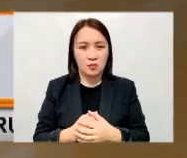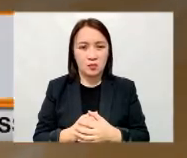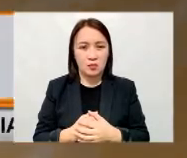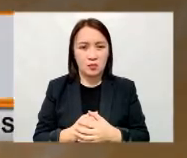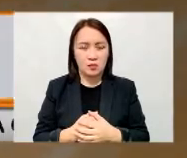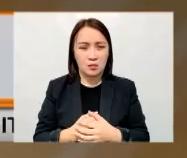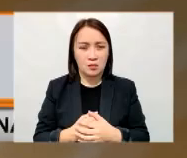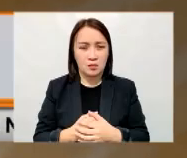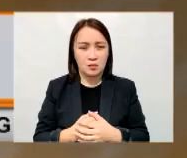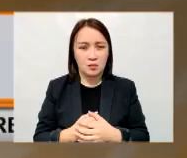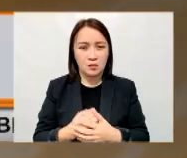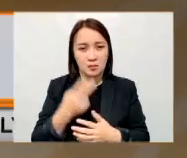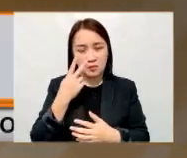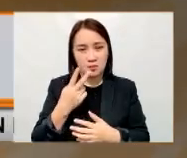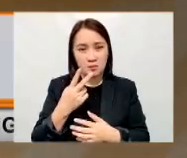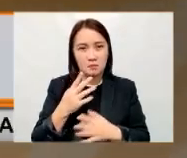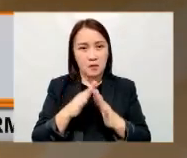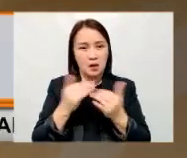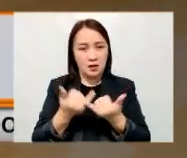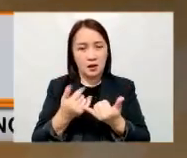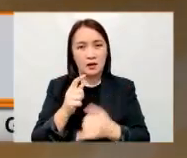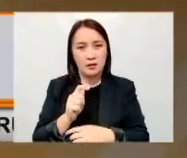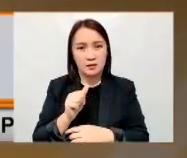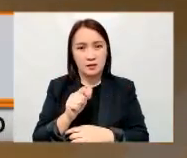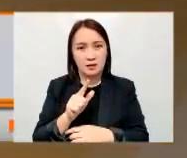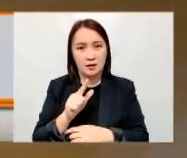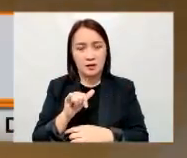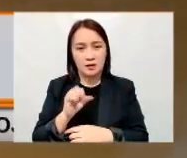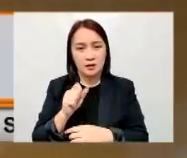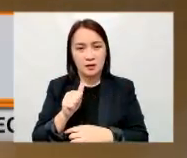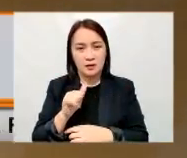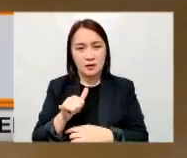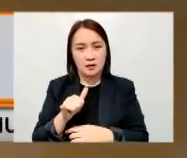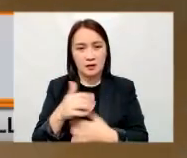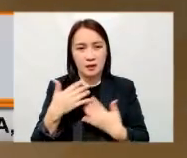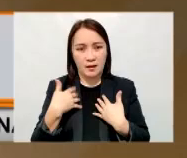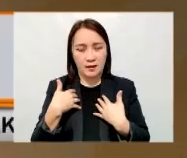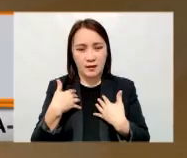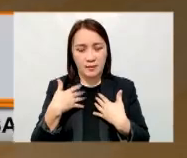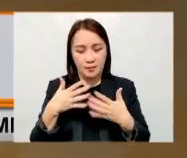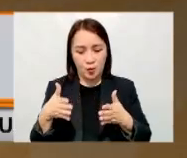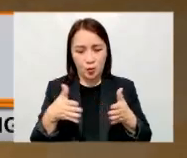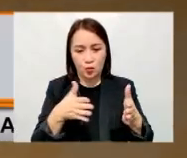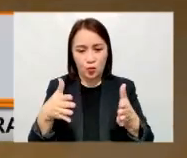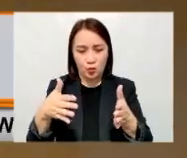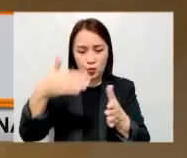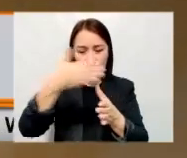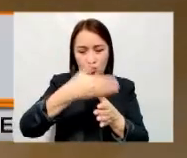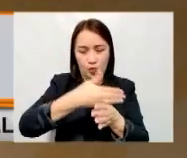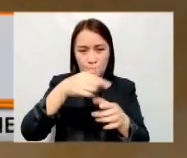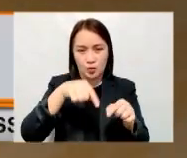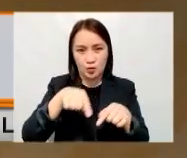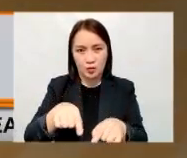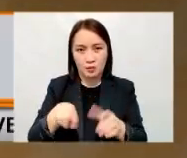Buwayan sa Barangay Manipis sa Talisay City. Humambalang sa malaking bagay ng kalsada ang mga gumuhong bato at lupa. Kaya pinagbawalan muna